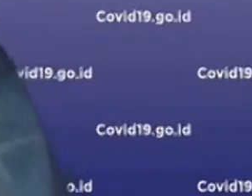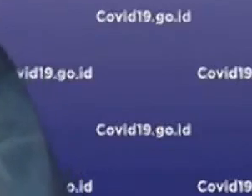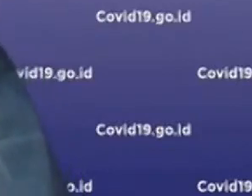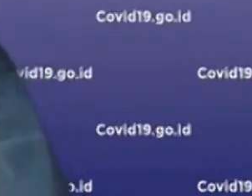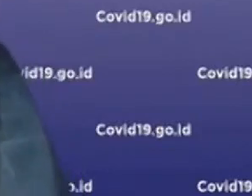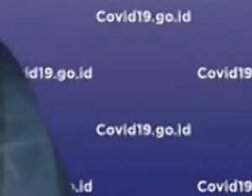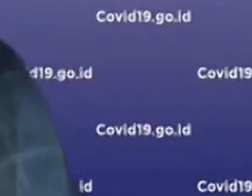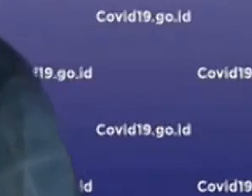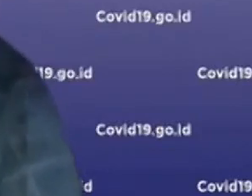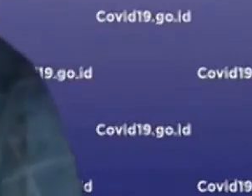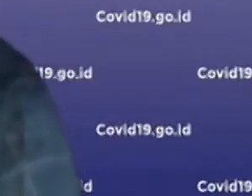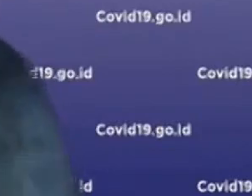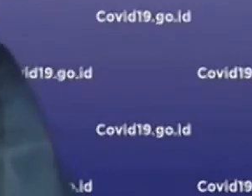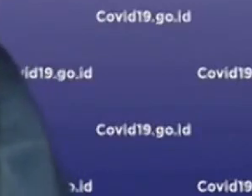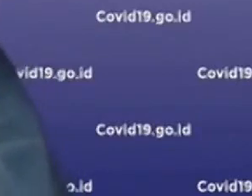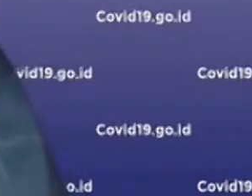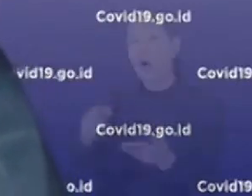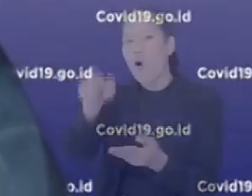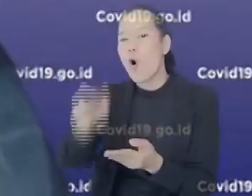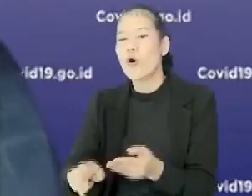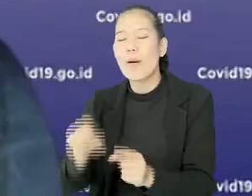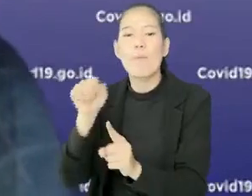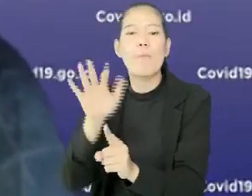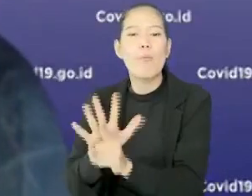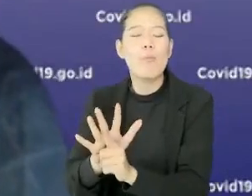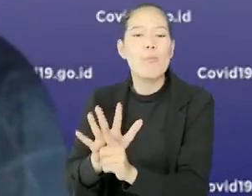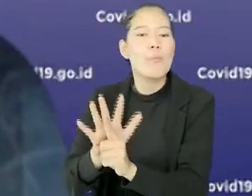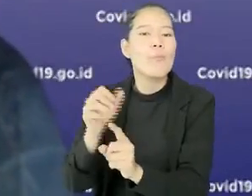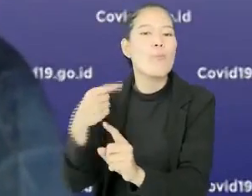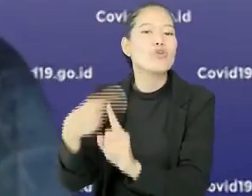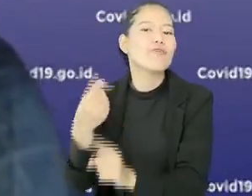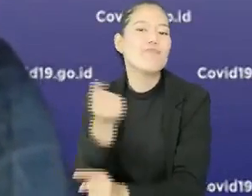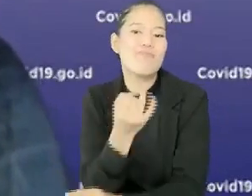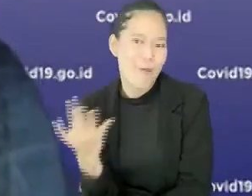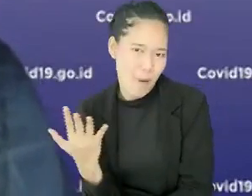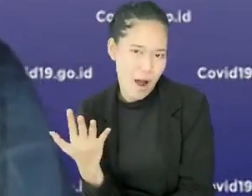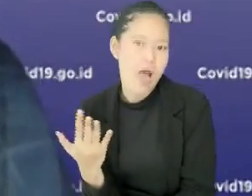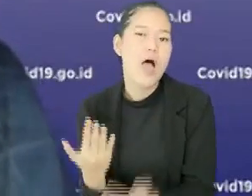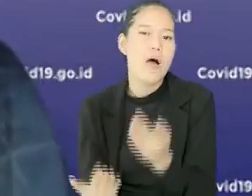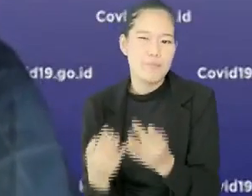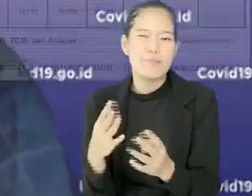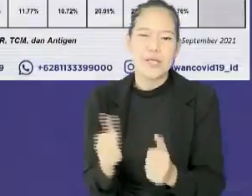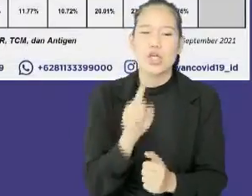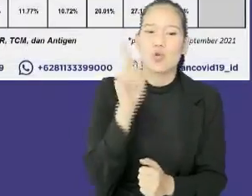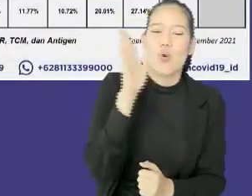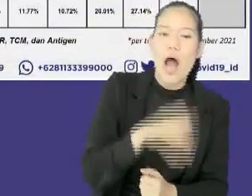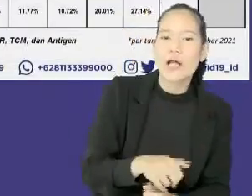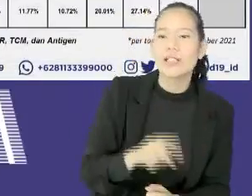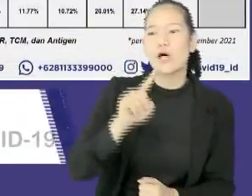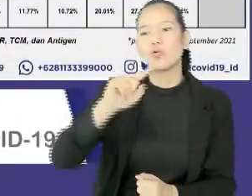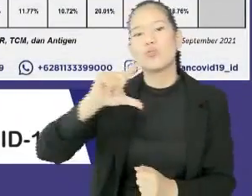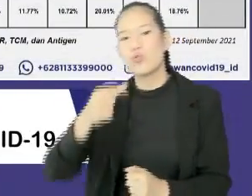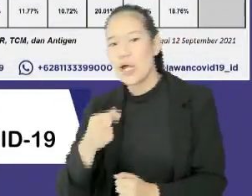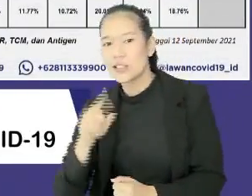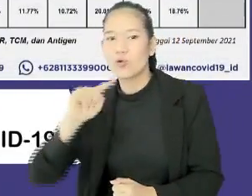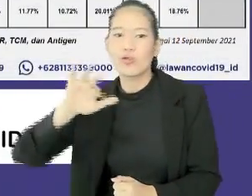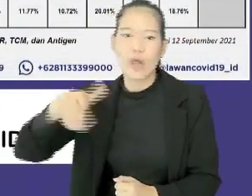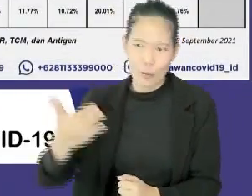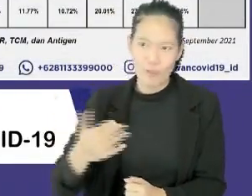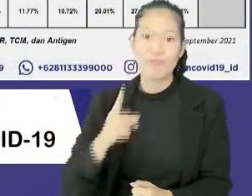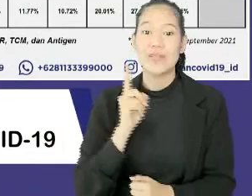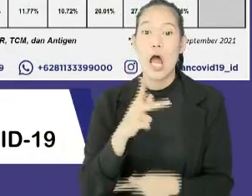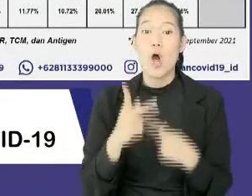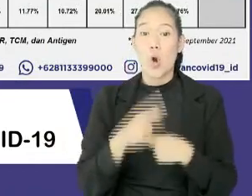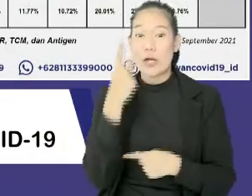harian bisa dikeluarkan mingguan bulanan Nah kalau dari saya pribadi mungkin saya mau lebih menyarankan untuk